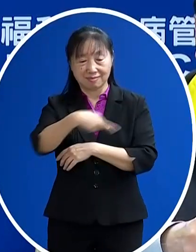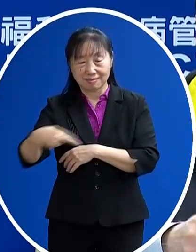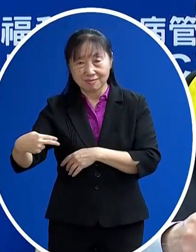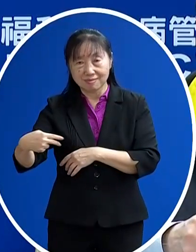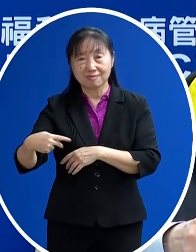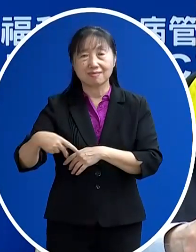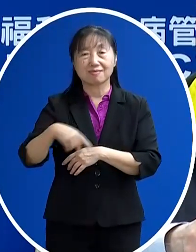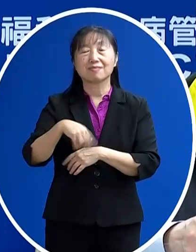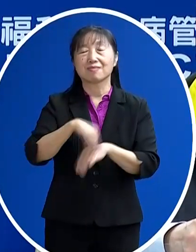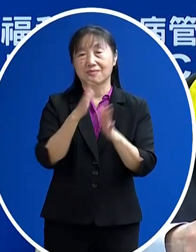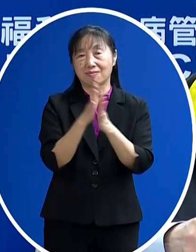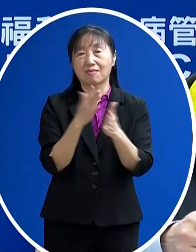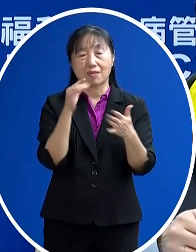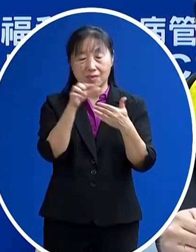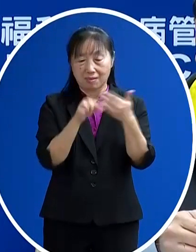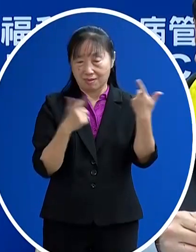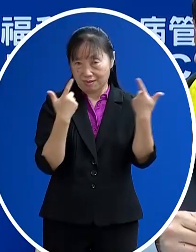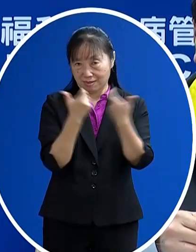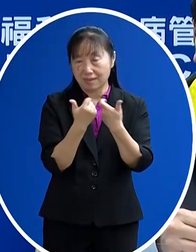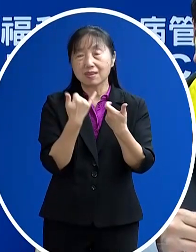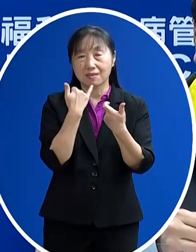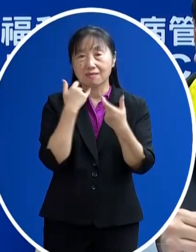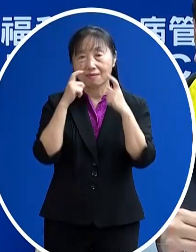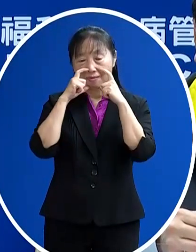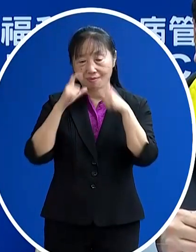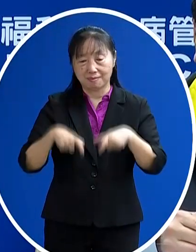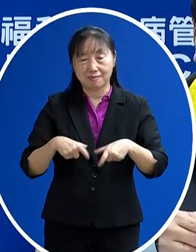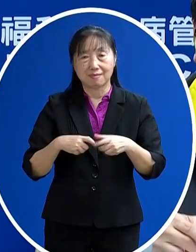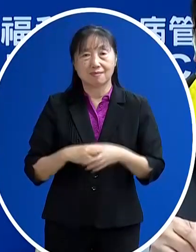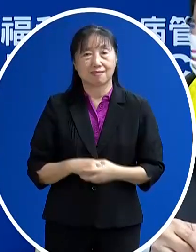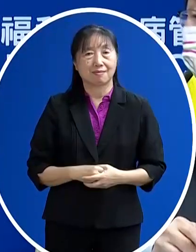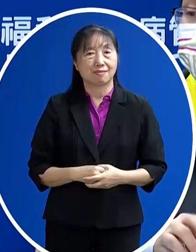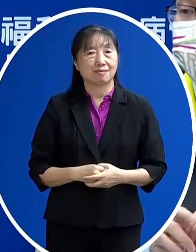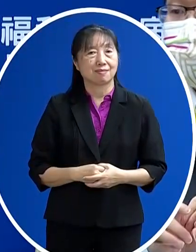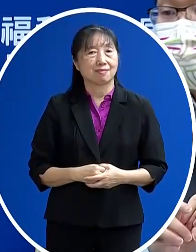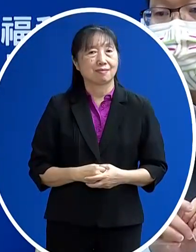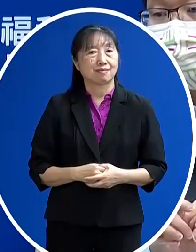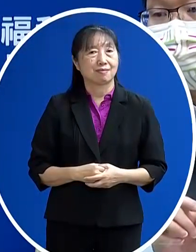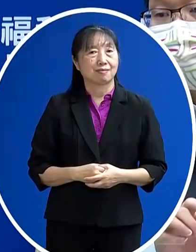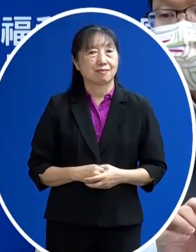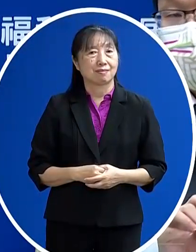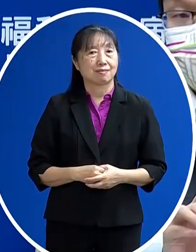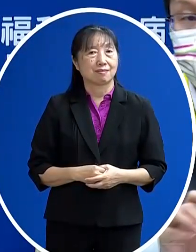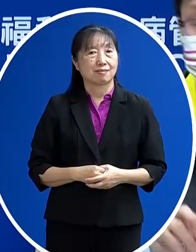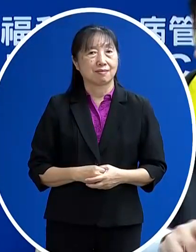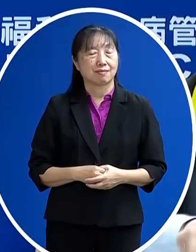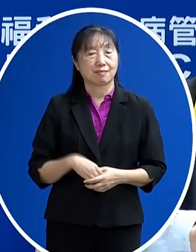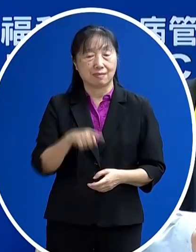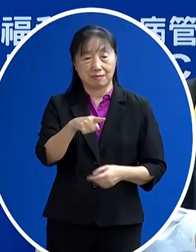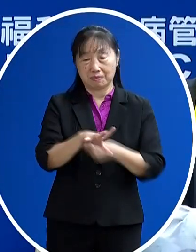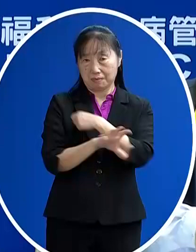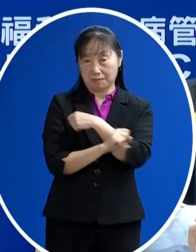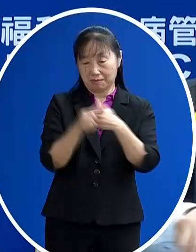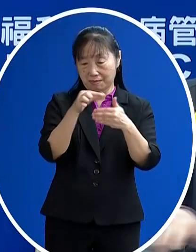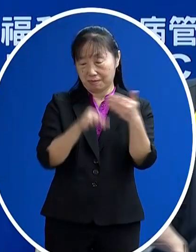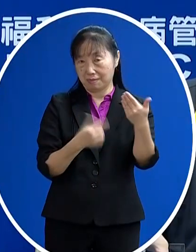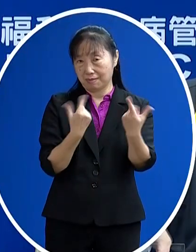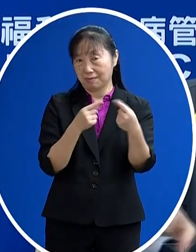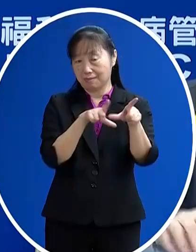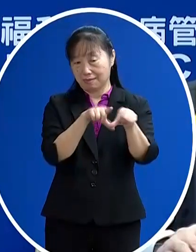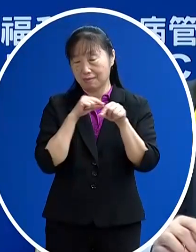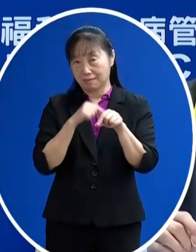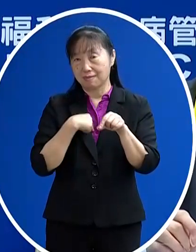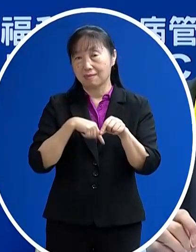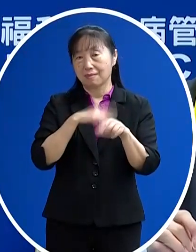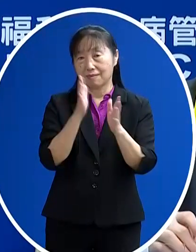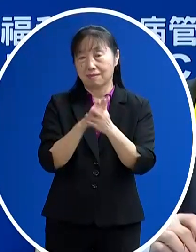合，符合条件者得免戴口罩。那基本的还是要遵守